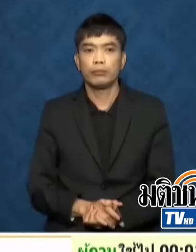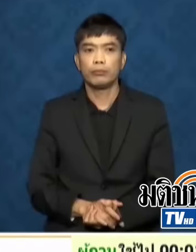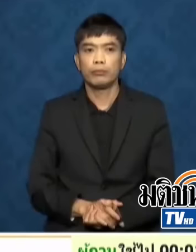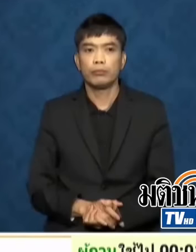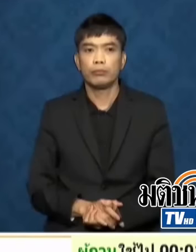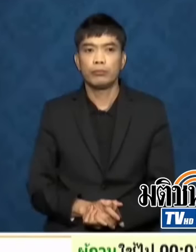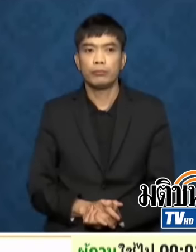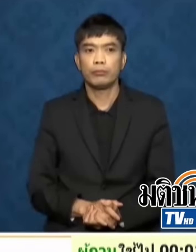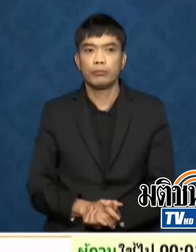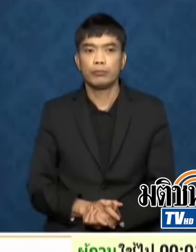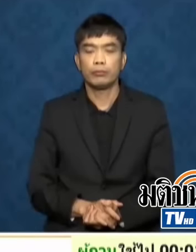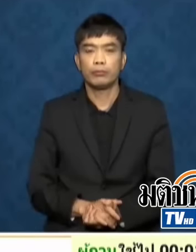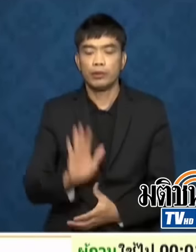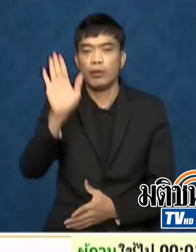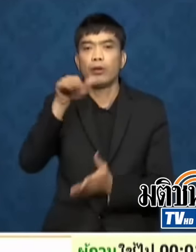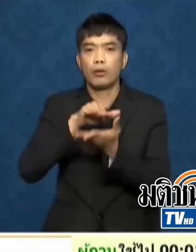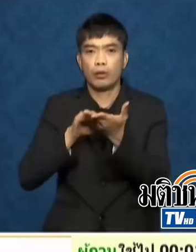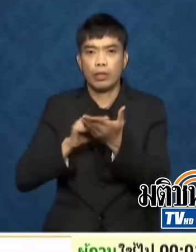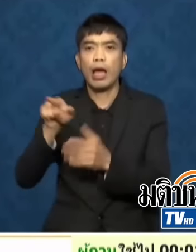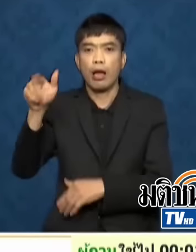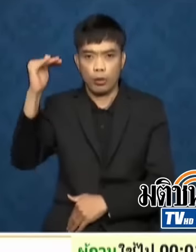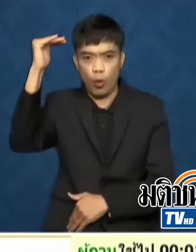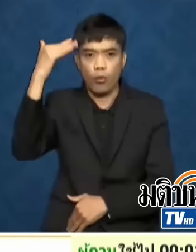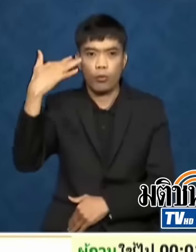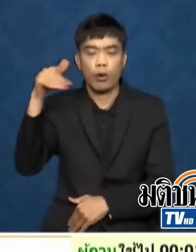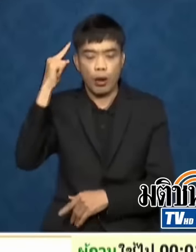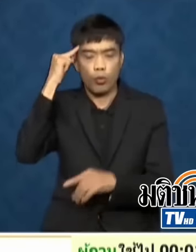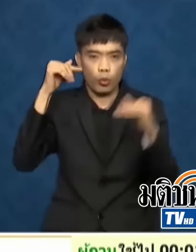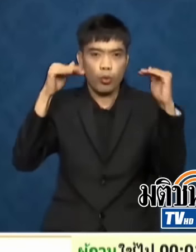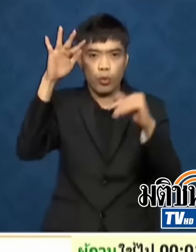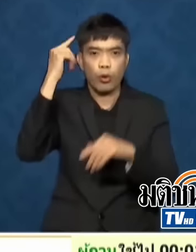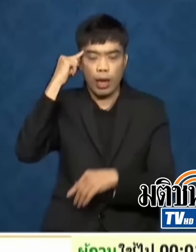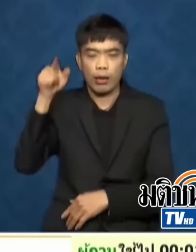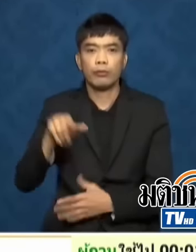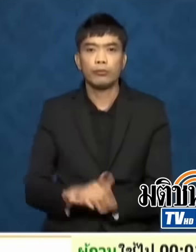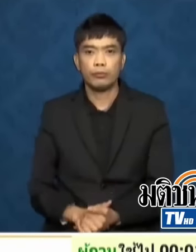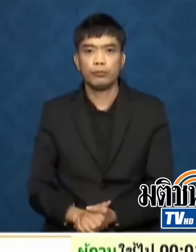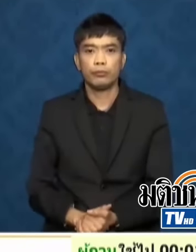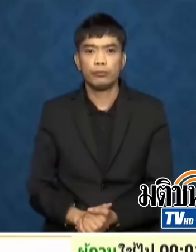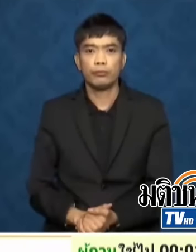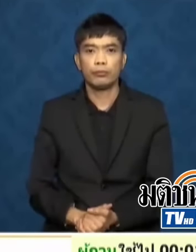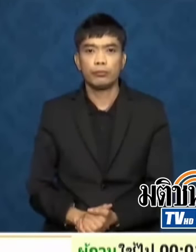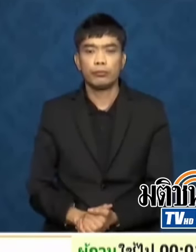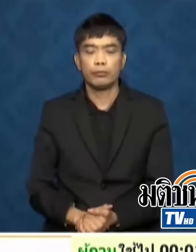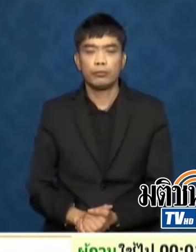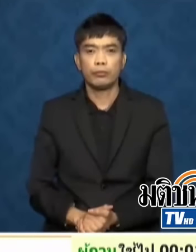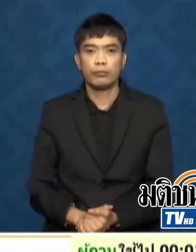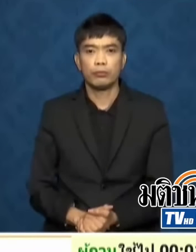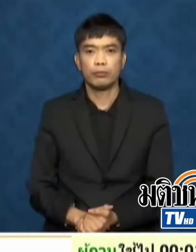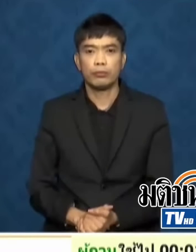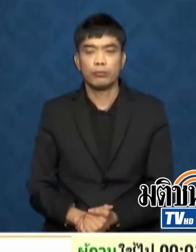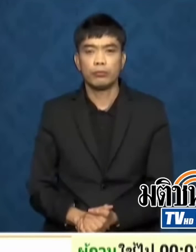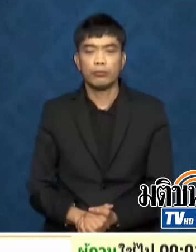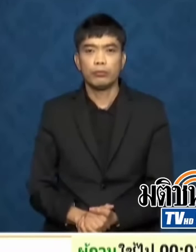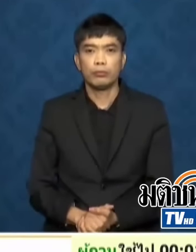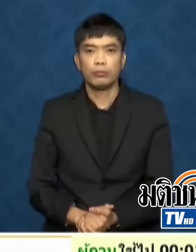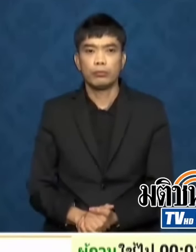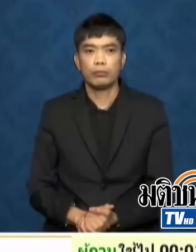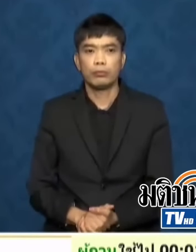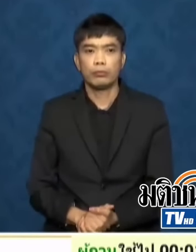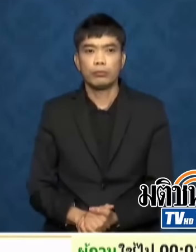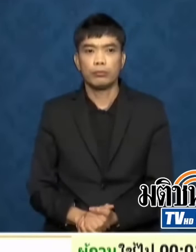นะครับ เอาอย่างนี้ดีกว่าเราเป็นผู้ใหญ่กันทั้งนั้น ครับผมว่าก็เนี่ยเลี่ยงเต็มที่จริงๆถ้าเป็นผู้ใหญ่ท่านประธาน ไม่ใช่ ผม